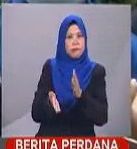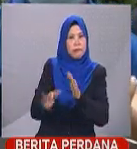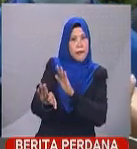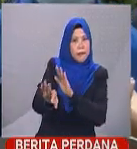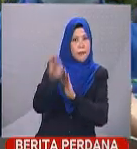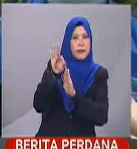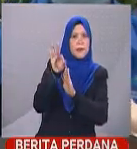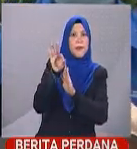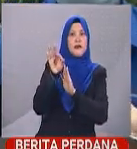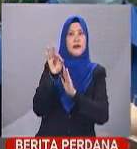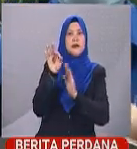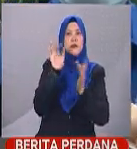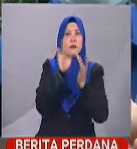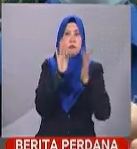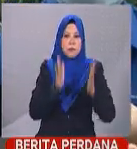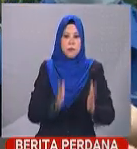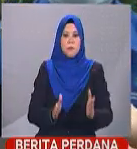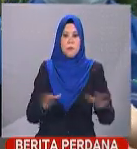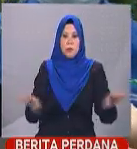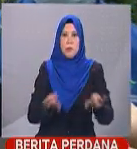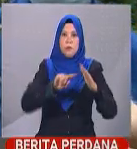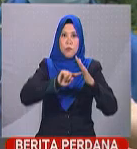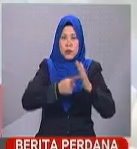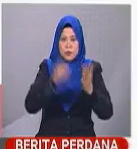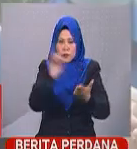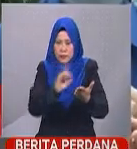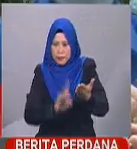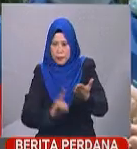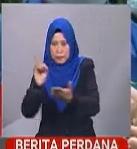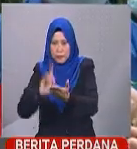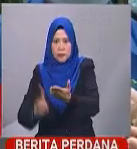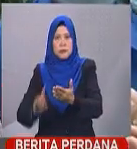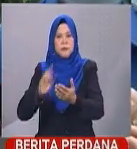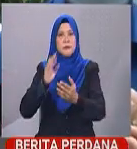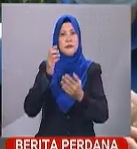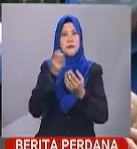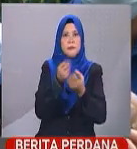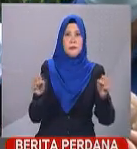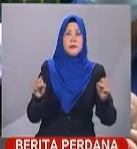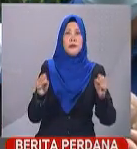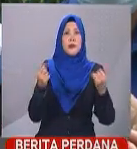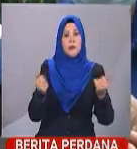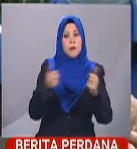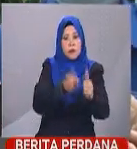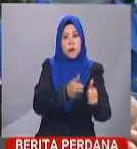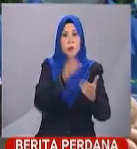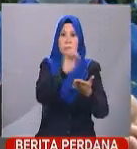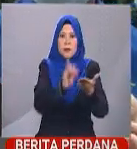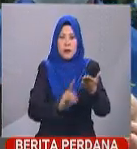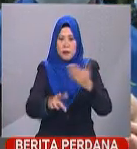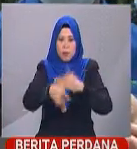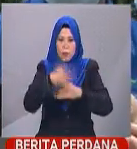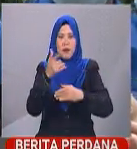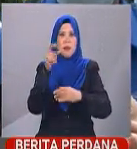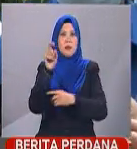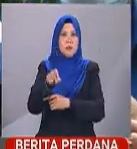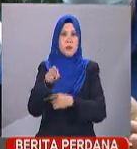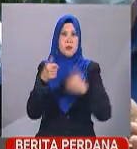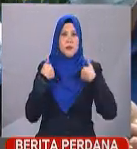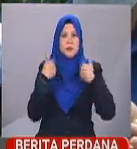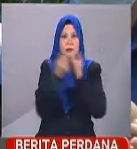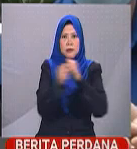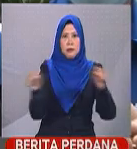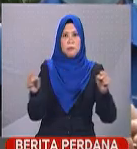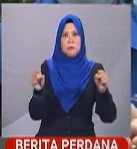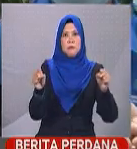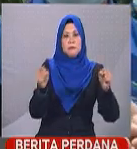juga contractor untuk mulakan design reka bentuk dah. Tapi berdasarkan design reka bentuk awal tu memang perlukan micropile, sheet